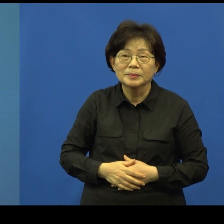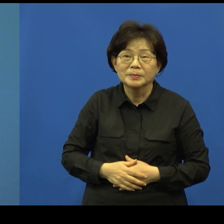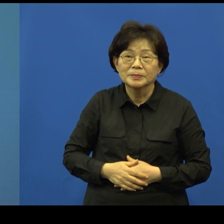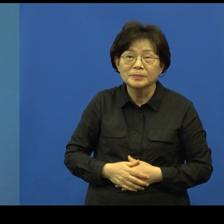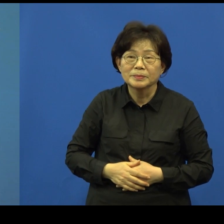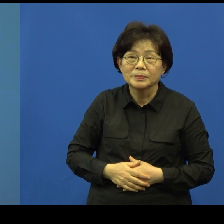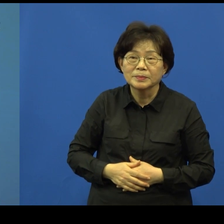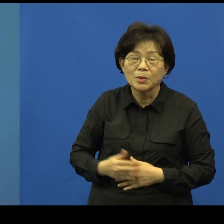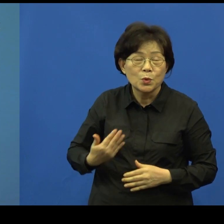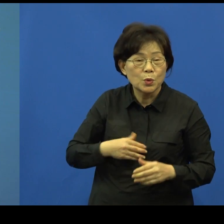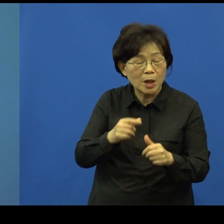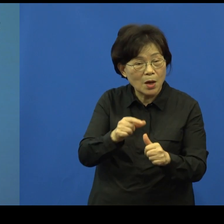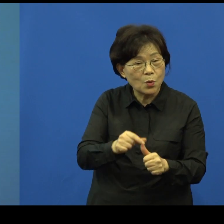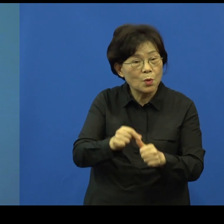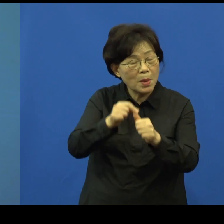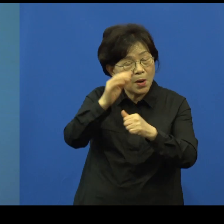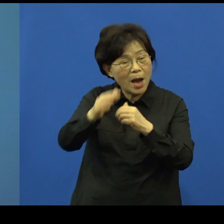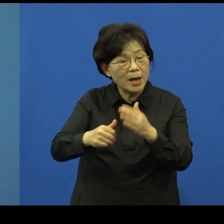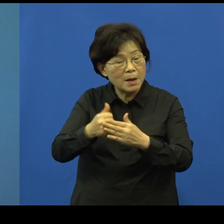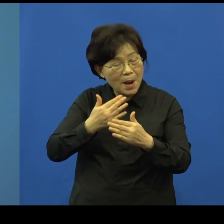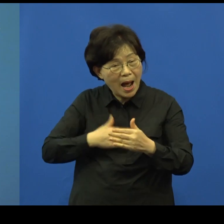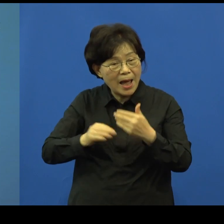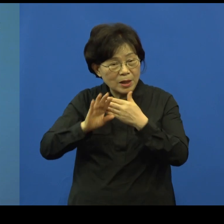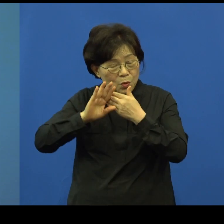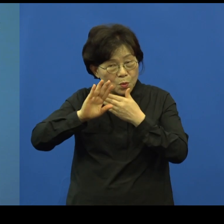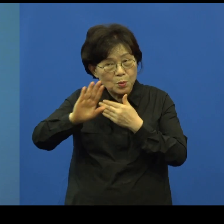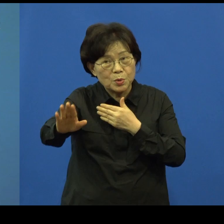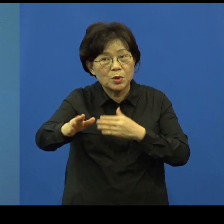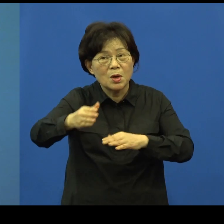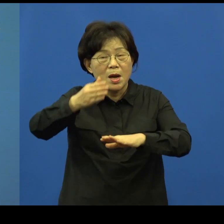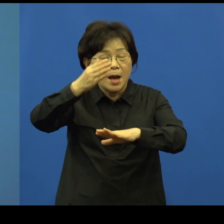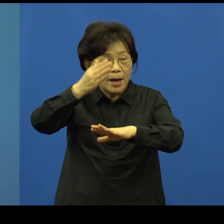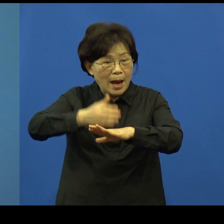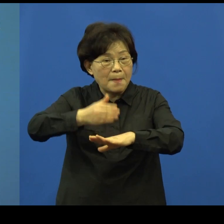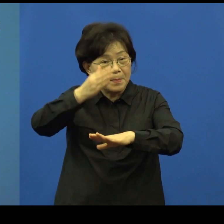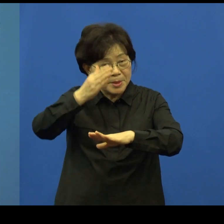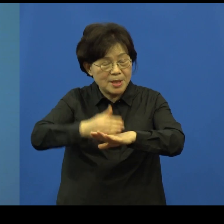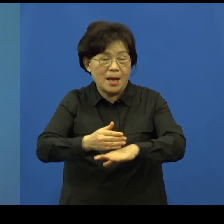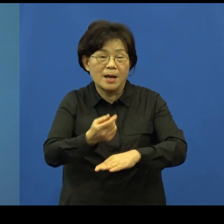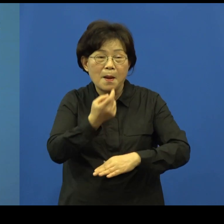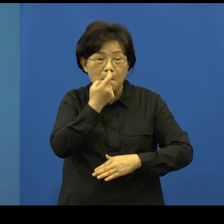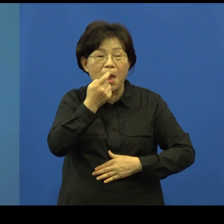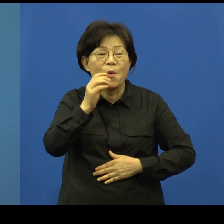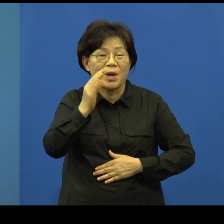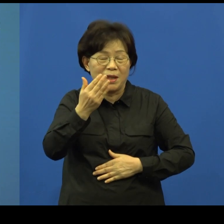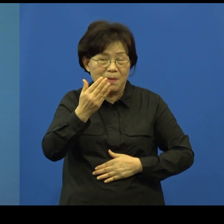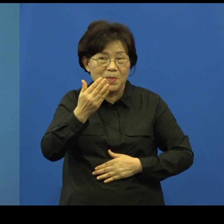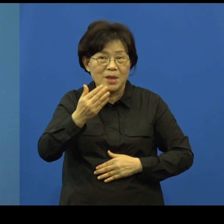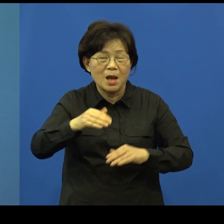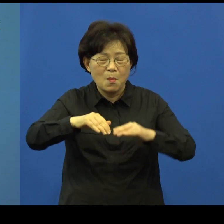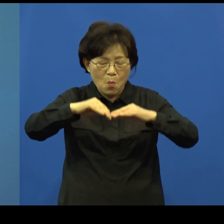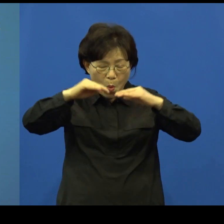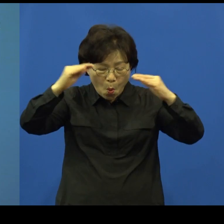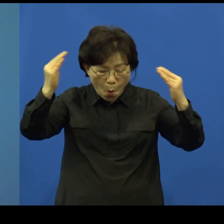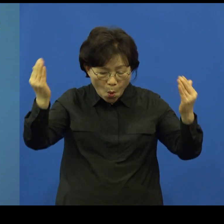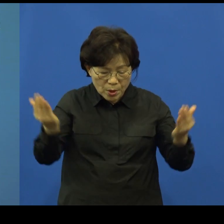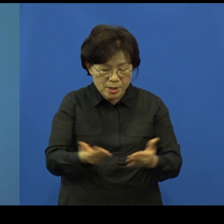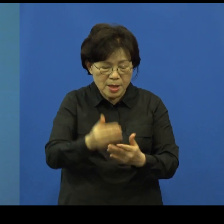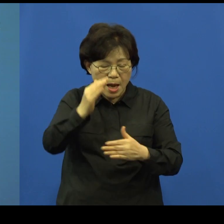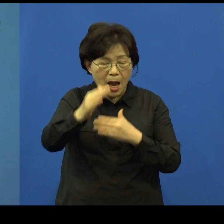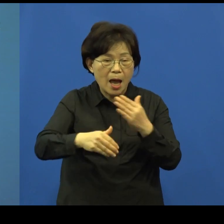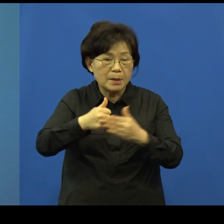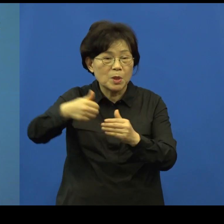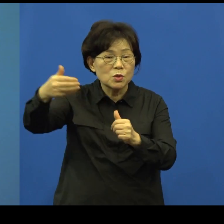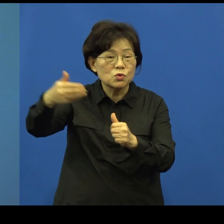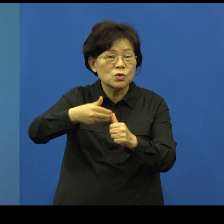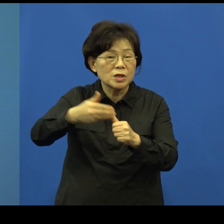자, 우리가 구원을 받고 하나님을 알게 된 이후부터 이제 이 감사를 이제 배운 것이죠. 감사. 모든 것이 하나님부터 주어졌다는